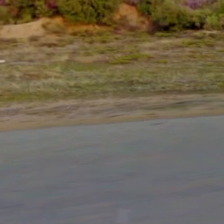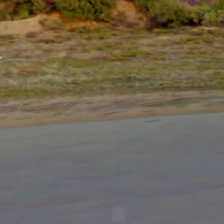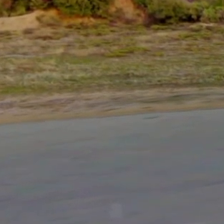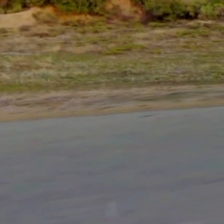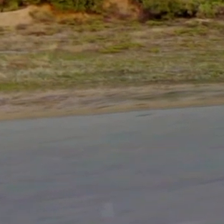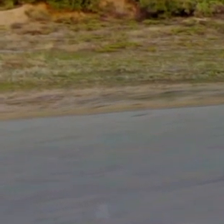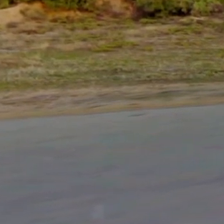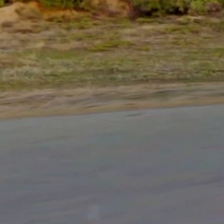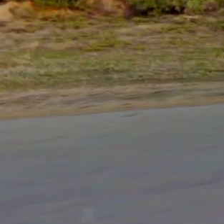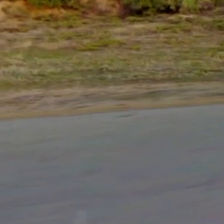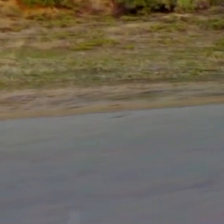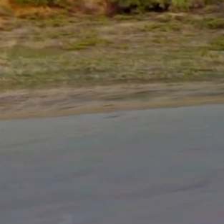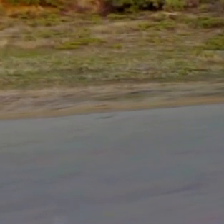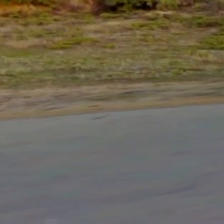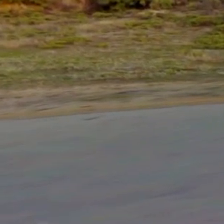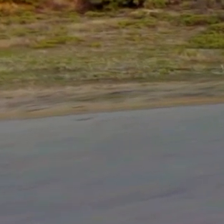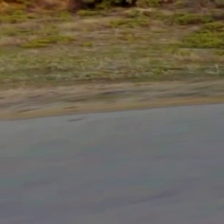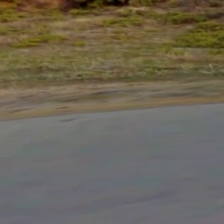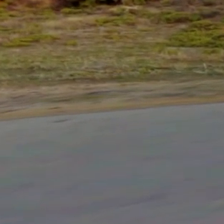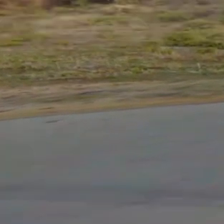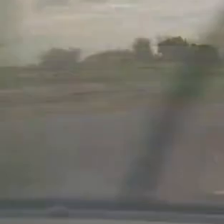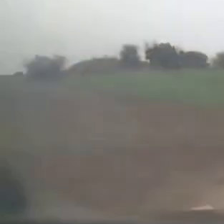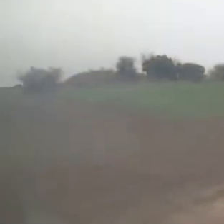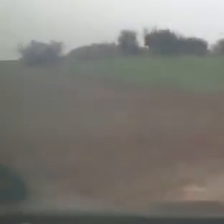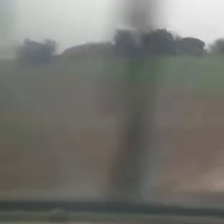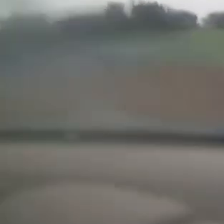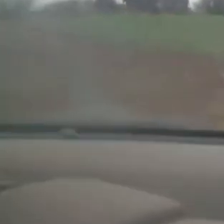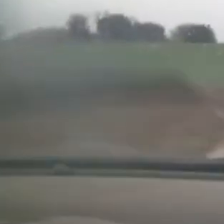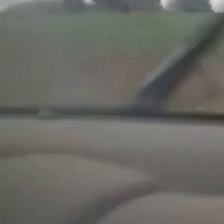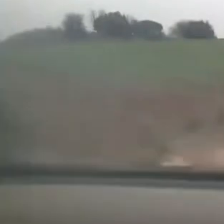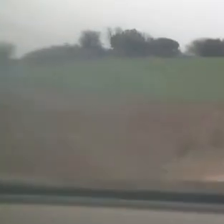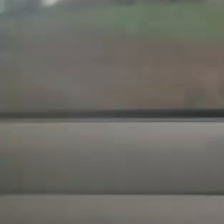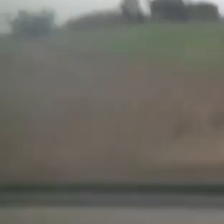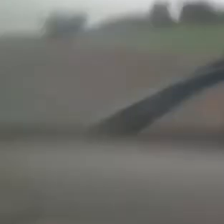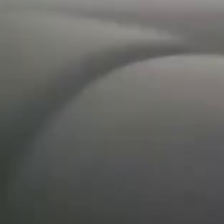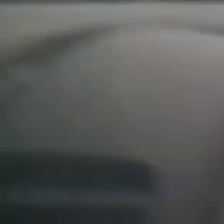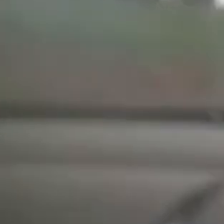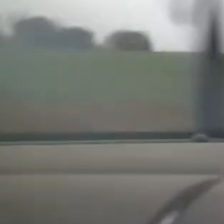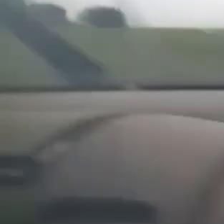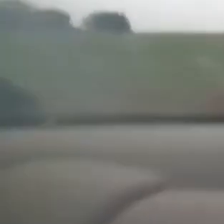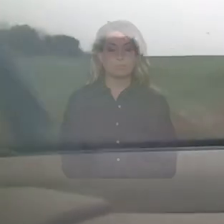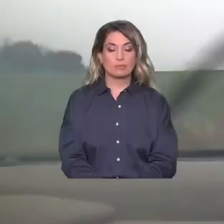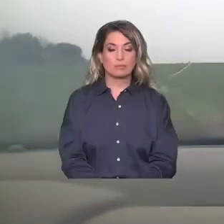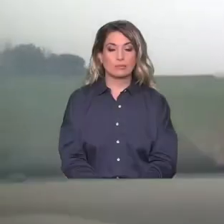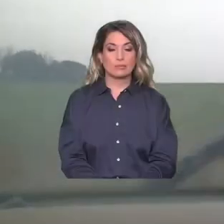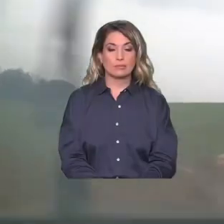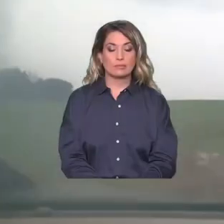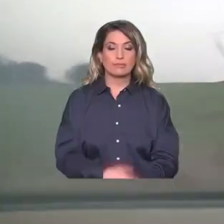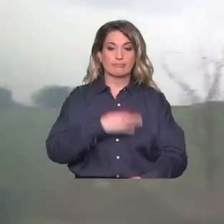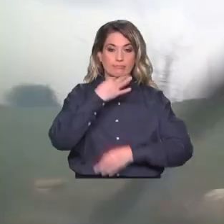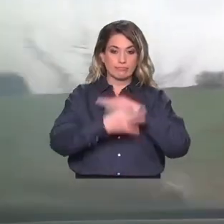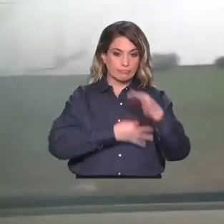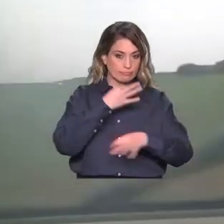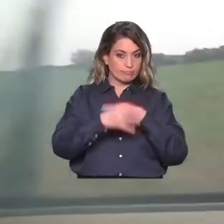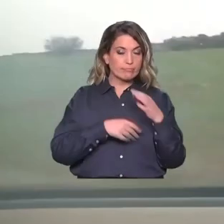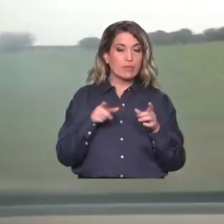πολύ δύσκολα το πτώμα αυτό θα βρεθεί. Αυτή είναι η ιστορία όπως εξελίχθηκε το